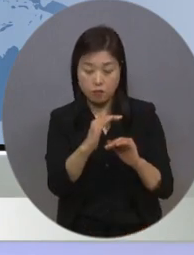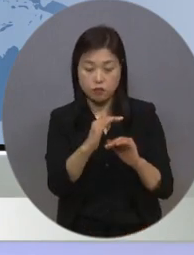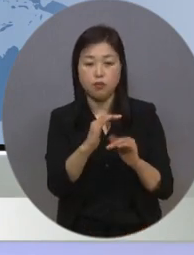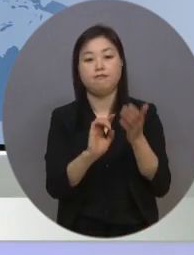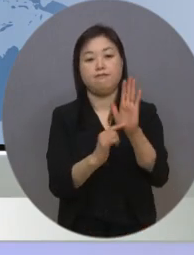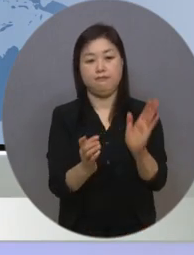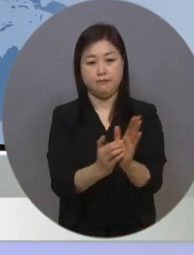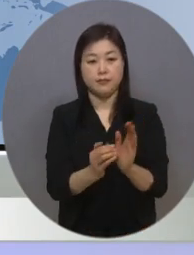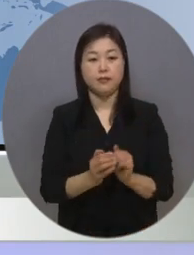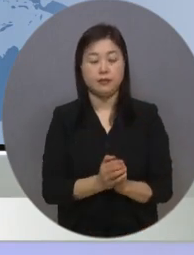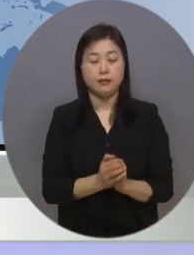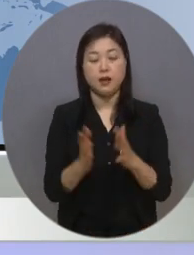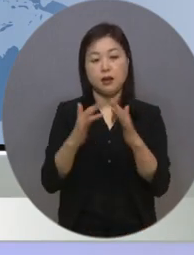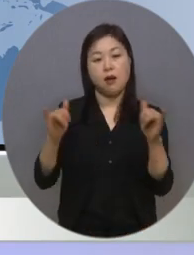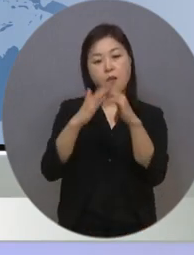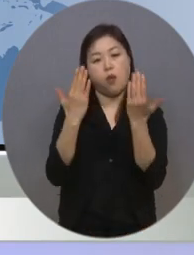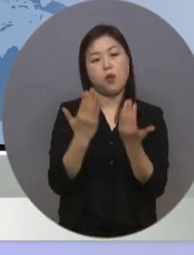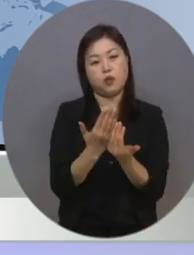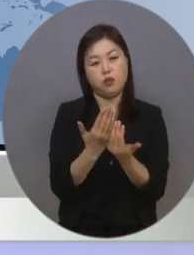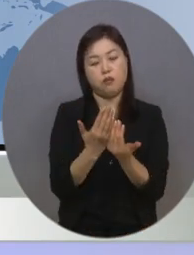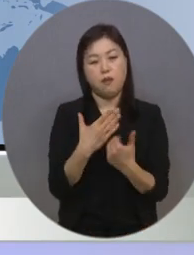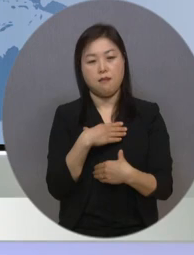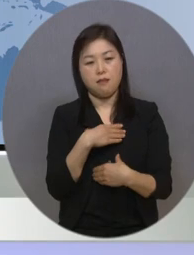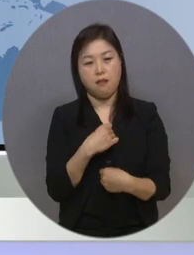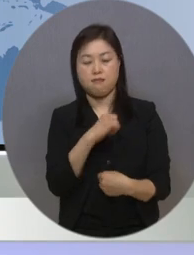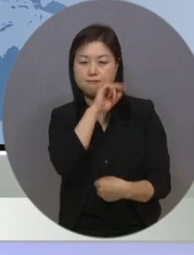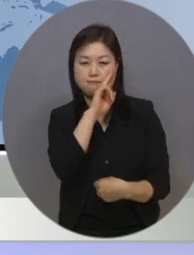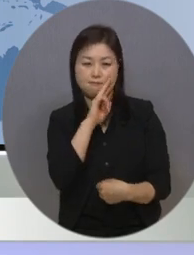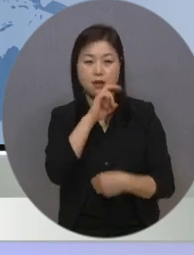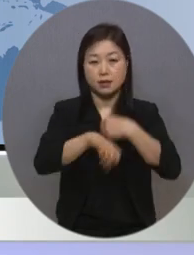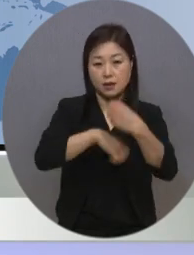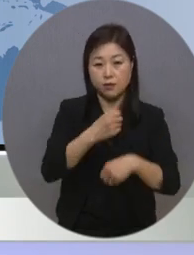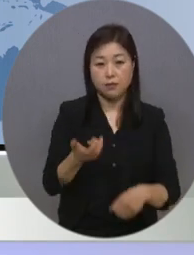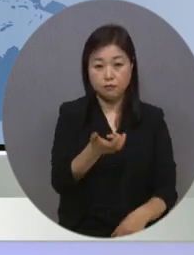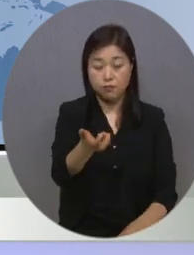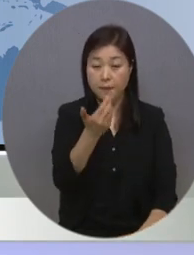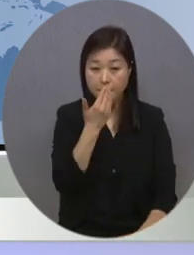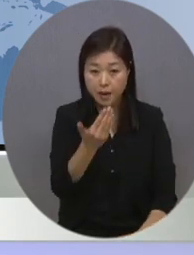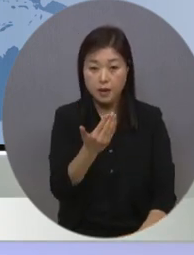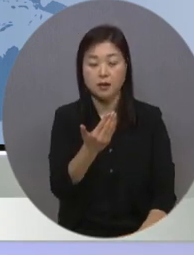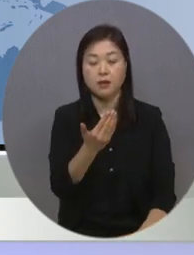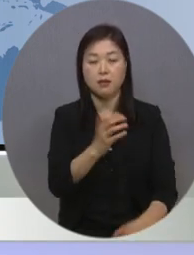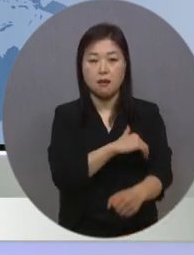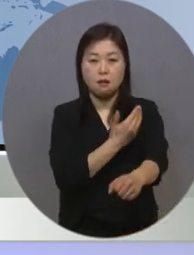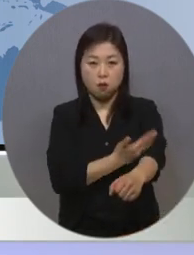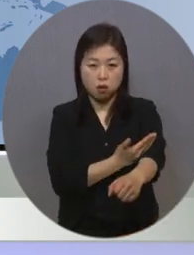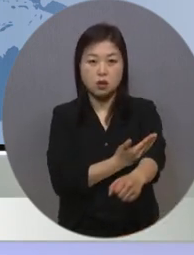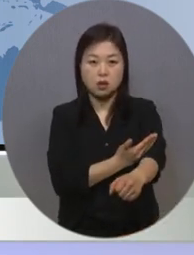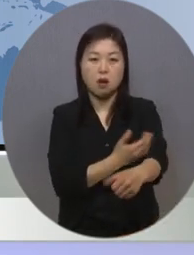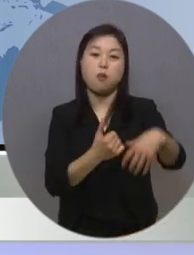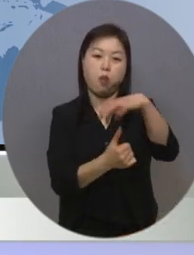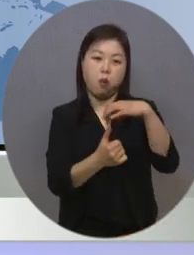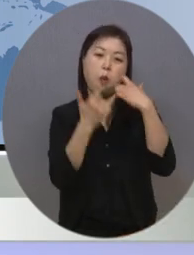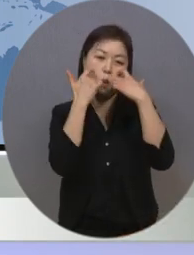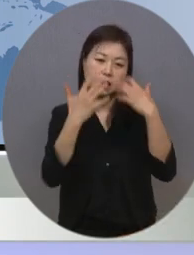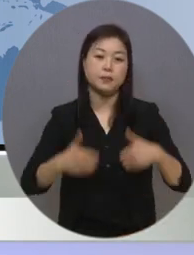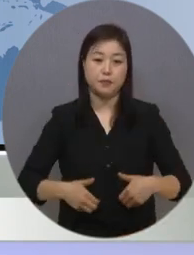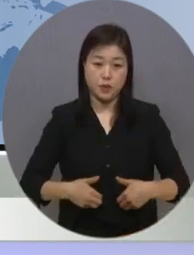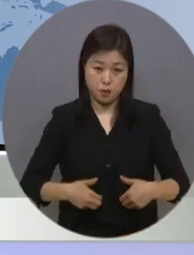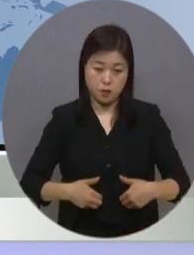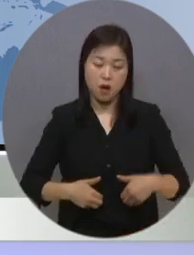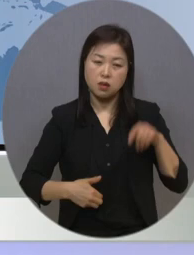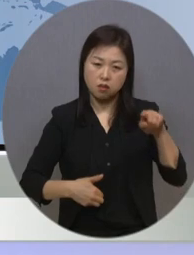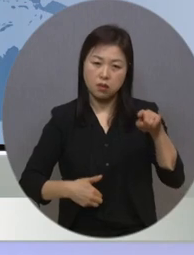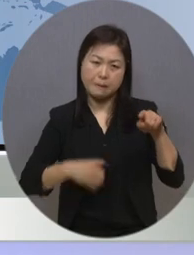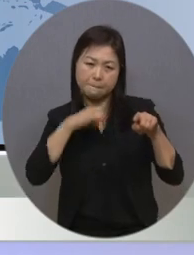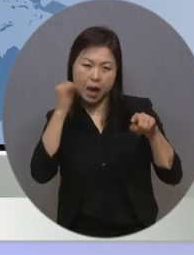있습니다. 누구나 편리하고 자유롭게 이동할 수 있는 이동권이 보장되어야 마땅하지만 이를 위해 몸을 내던져야 하는